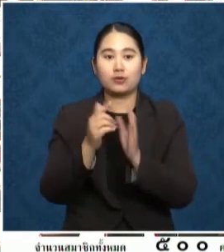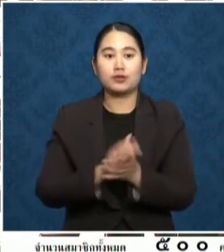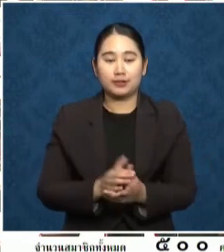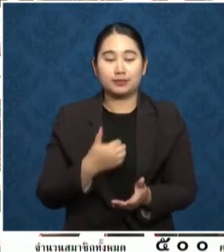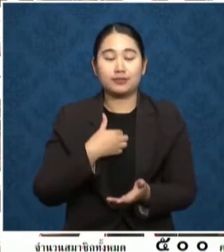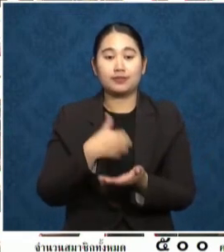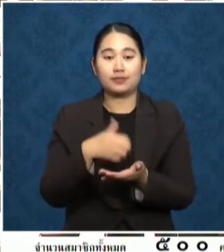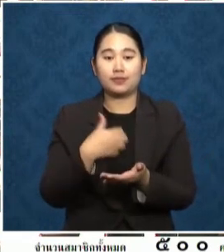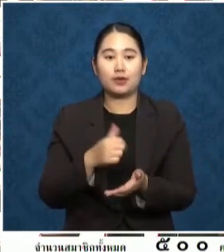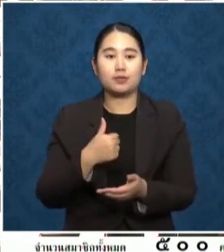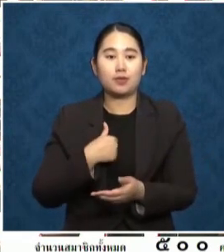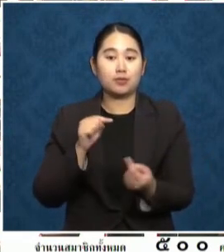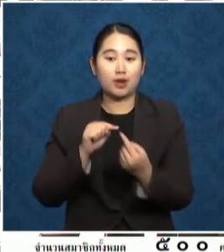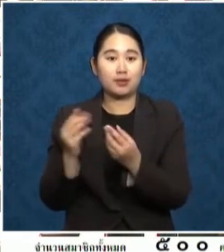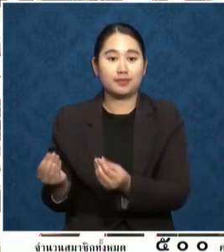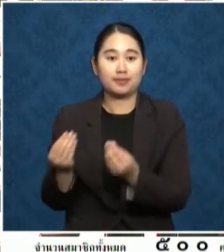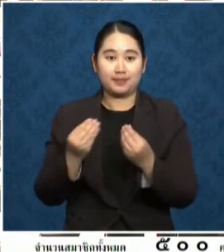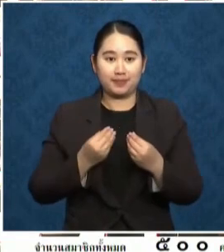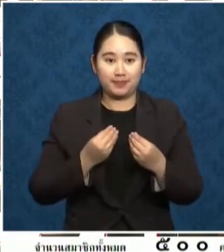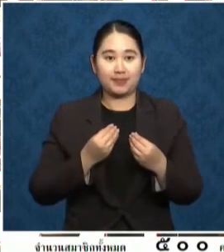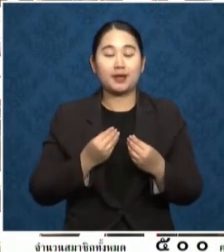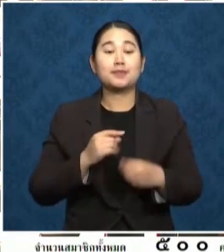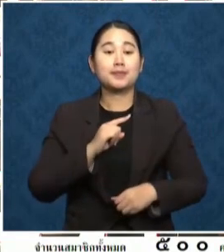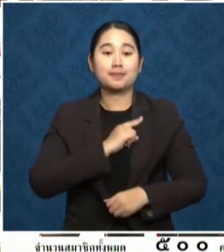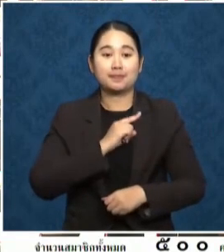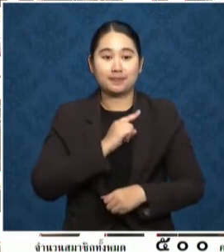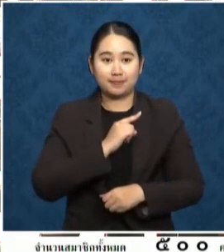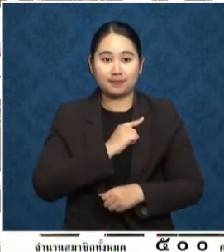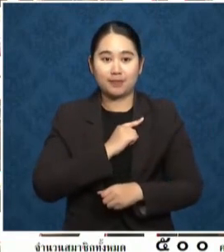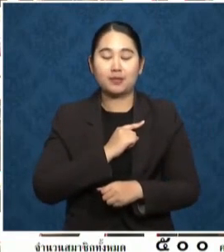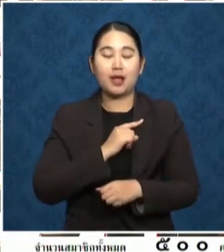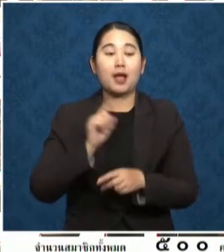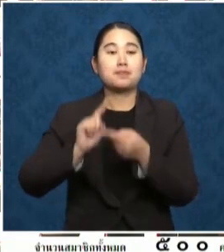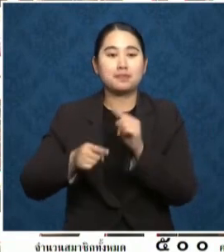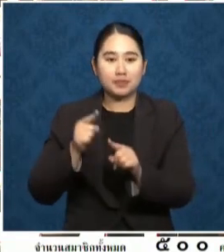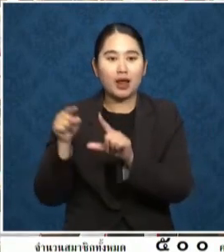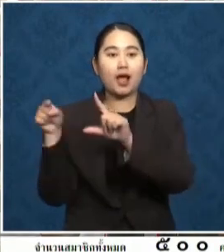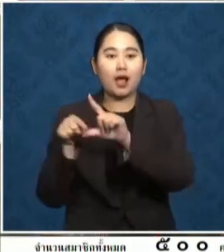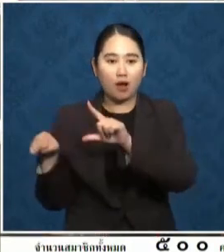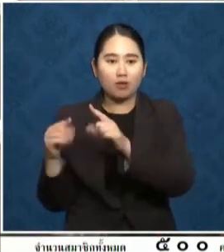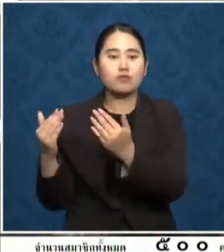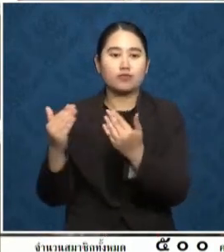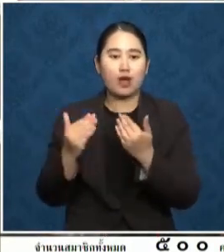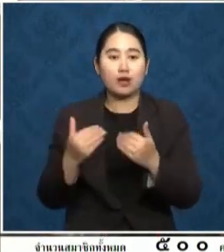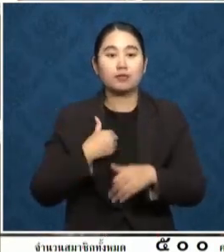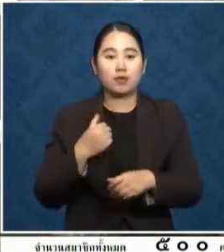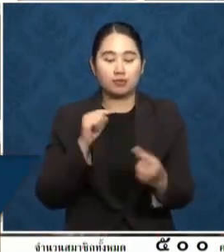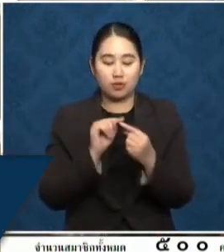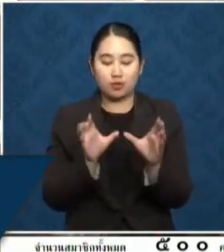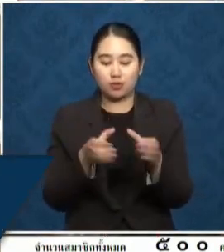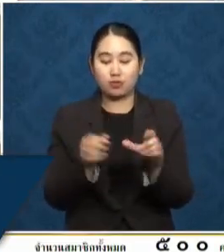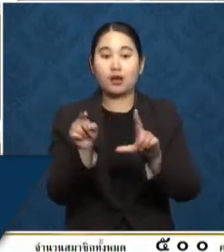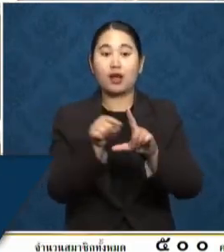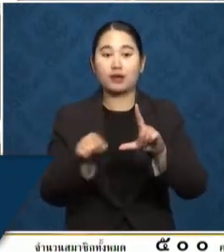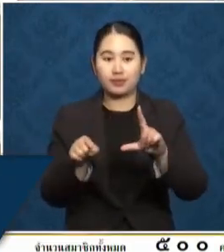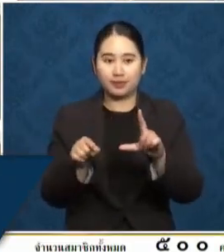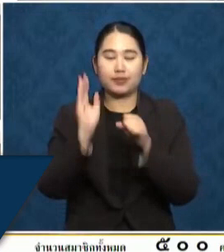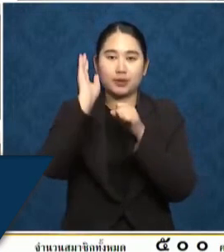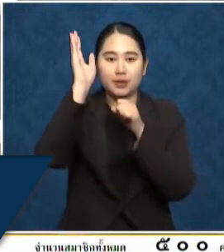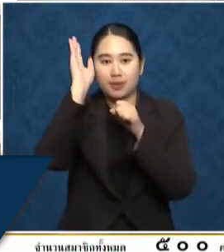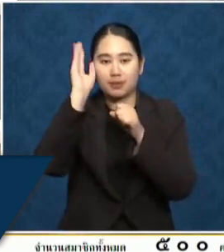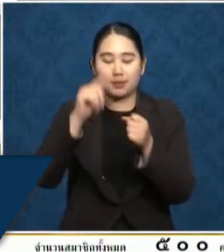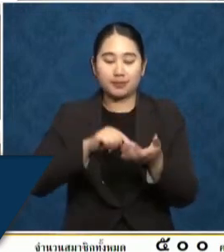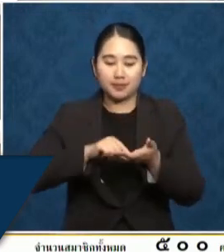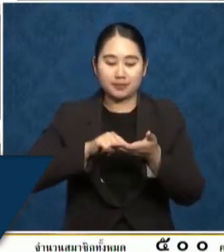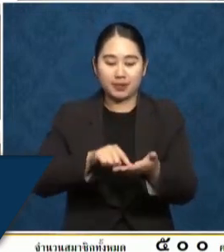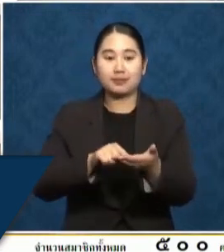ธรรธารณครั ผมได้รับมอบหมายจากคณภรมดรปัญจอเพื่อนสมาชิจพักเก้าไรแนะนำของพักเก้าไกร ให้เปผู้